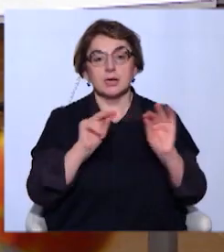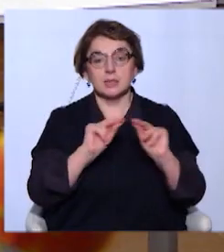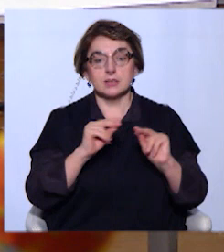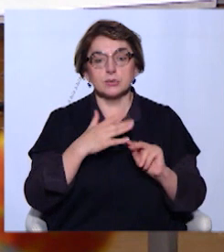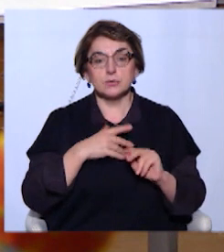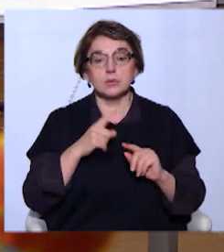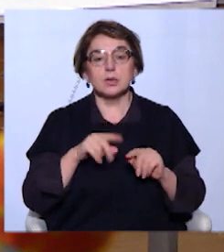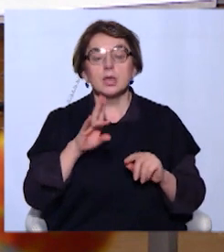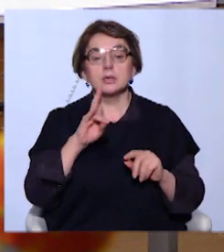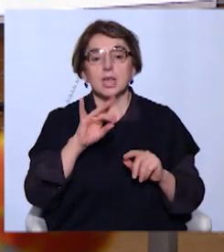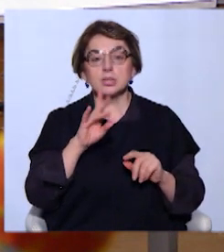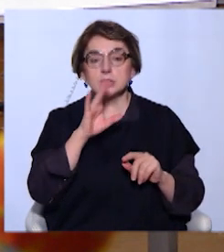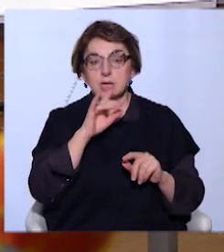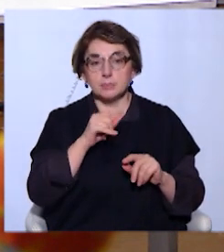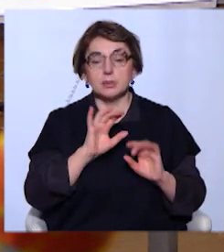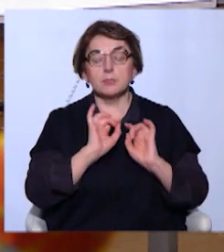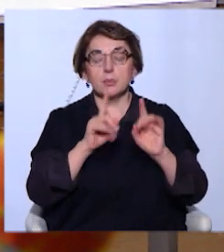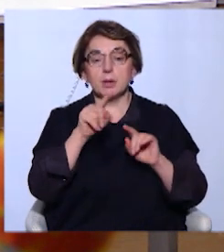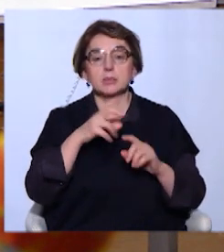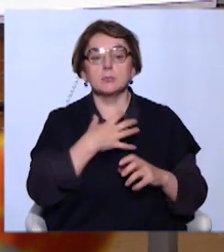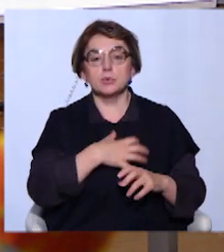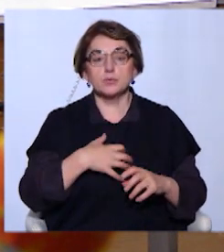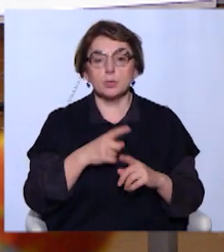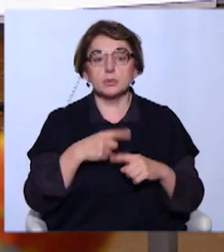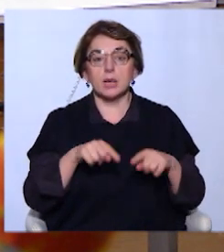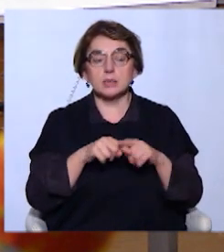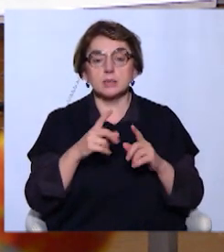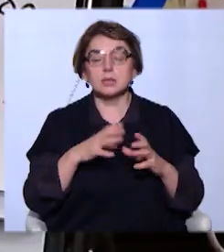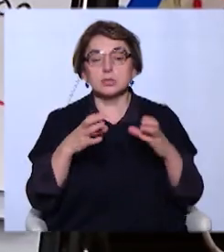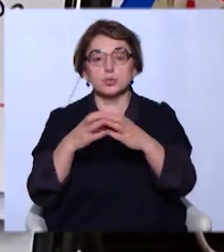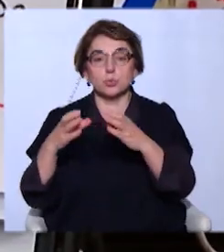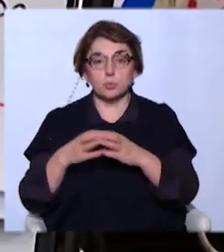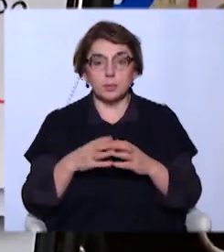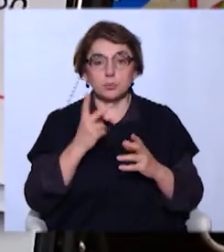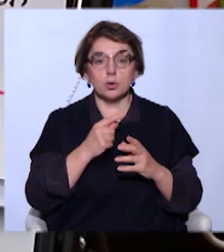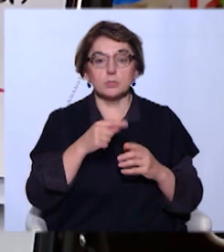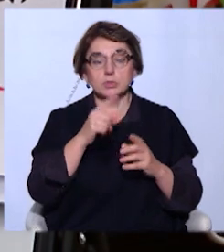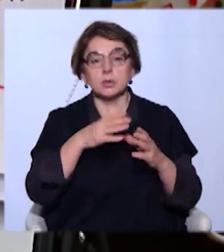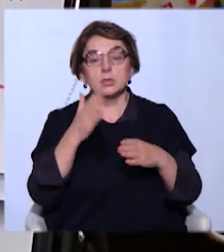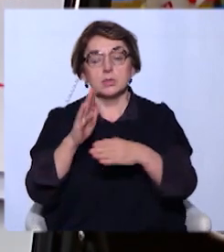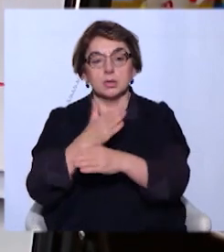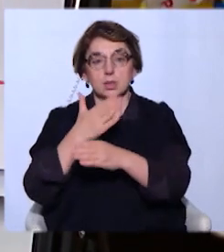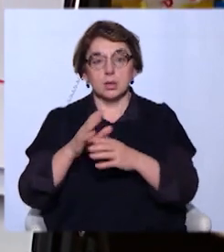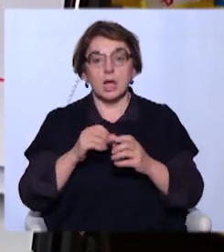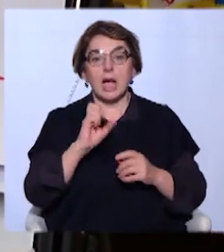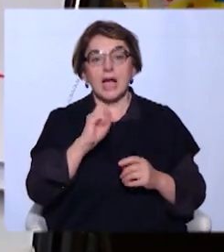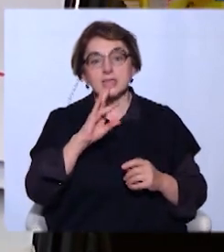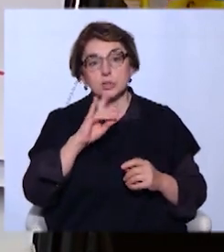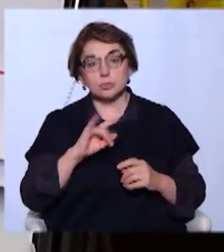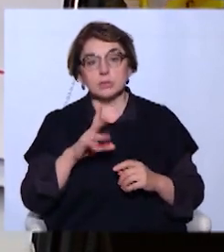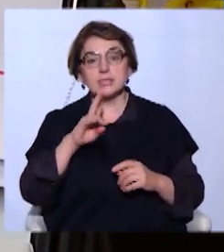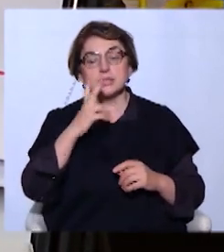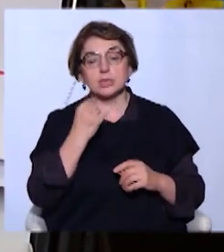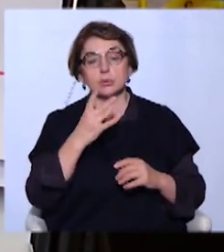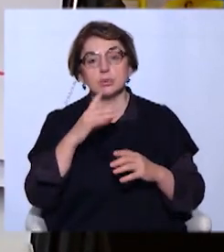ვისწავლეთ. ჩვენ ვისწავლეთ ნახშირ წყალბადები, მიმოვიხილეთ მათი მნიშვნელობა და ასევე ნახეთ კლასიფიკაცია, რომ ისინი შეიძლება დაიყოს აციკლურ